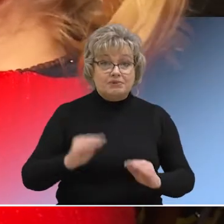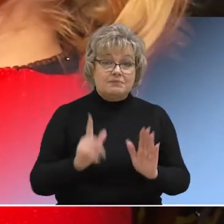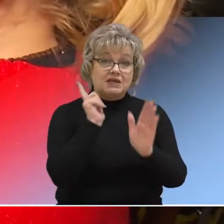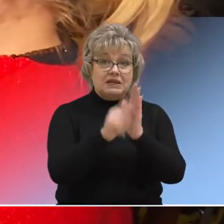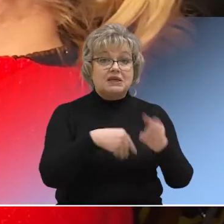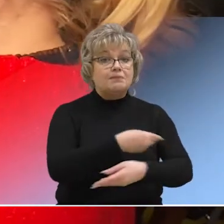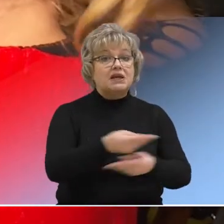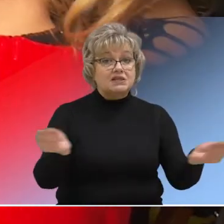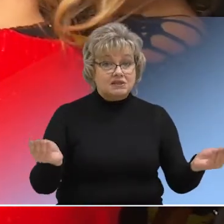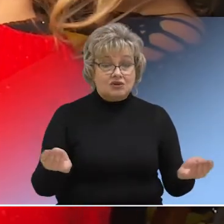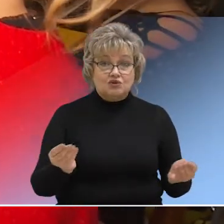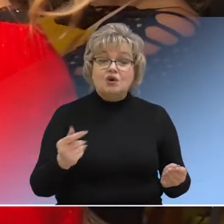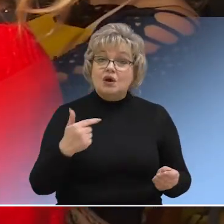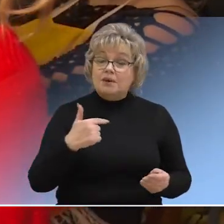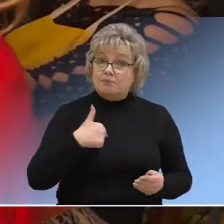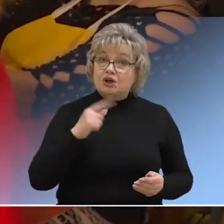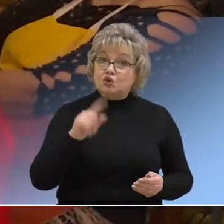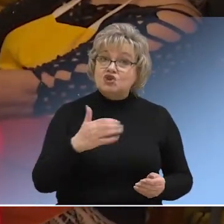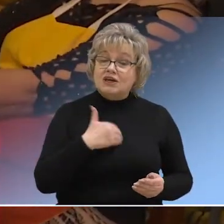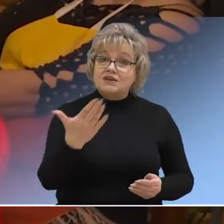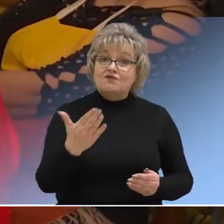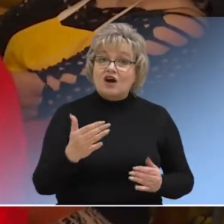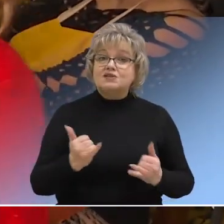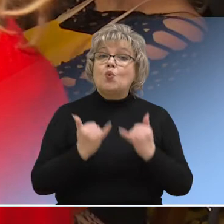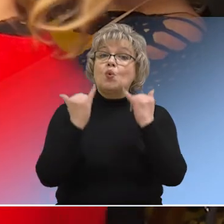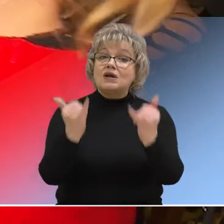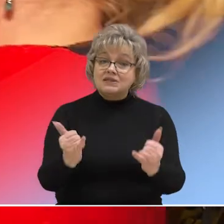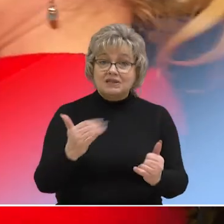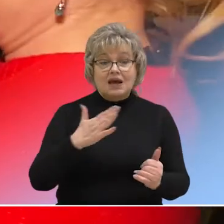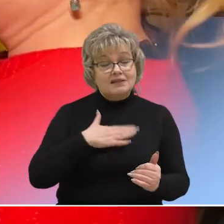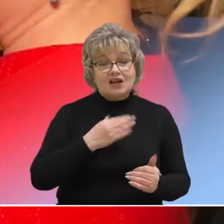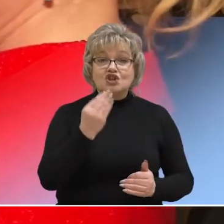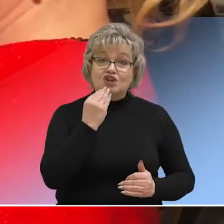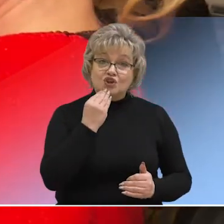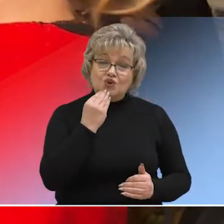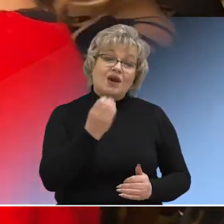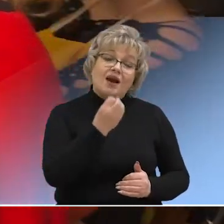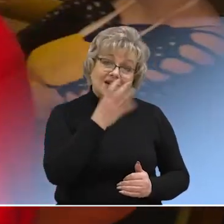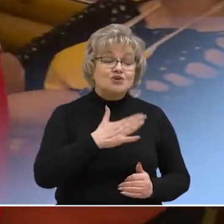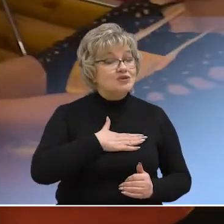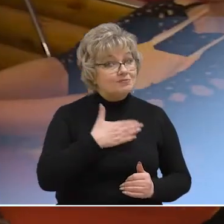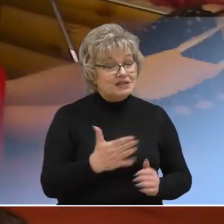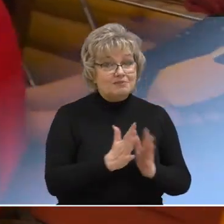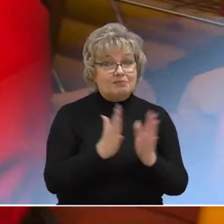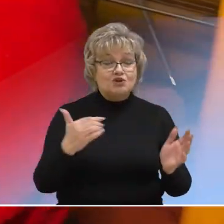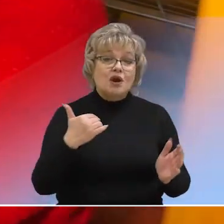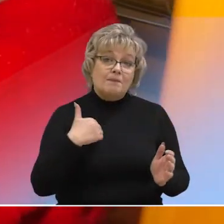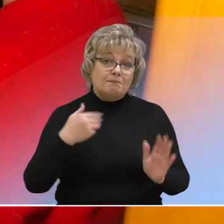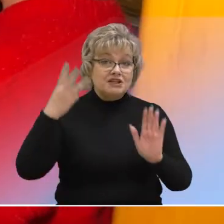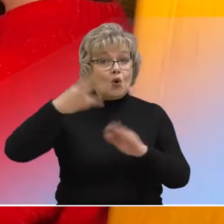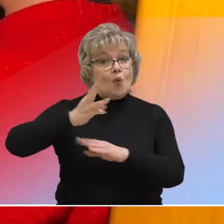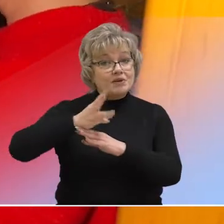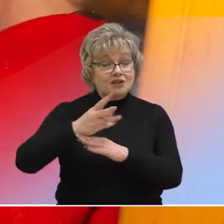и едем на раздачу. Вас мы, кстати, тоже хотим угостить с операторами нашей вегетарианской едой. Хорошо, спасибо большое. Мы с операторами